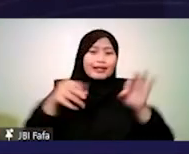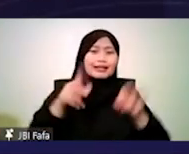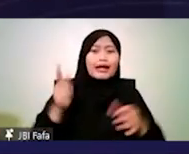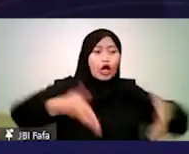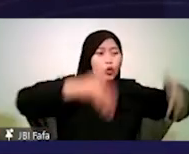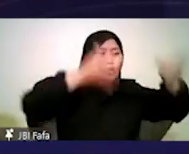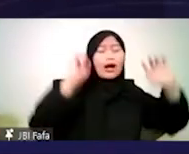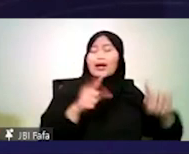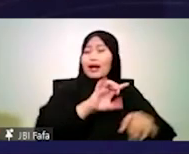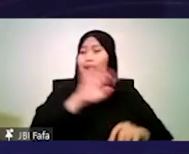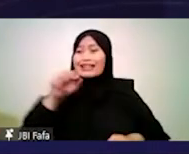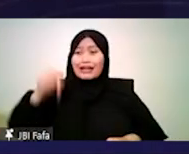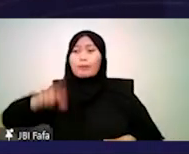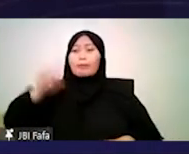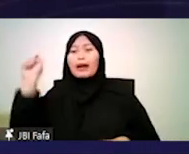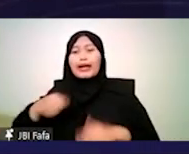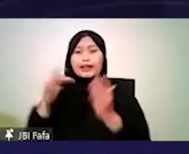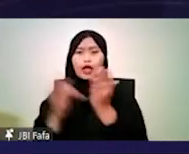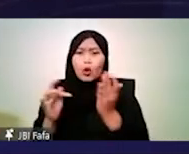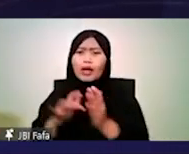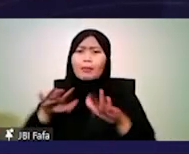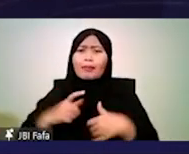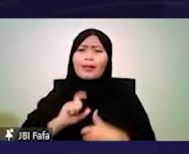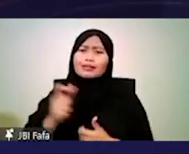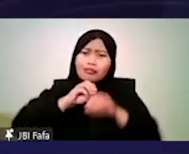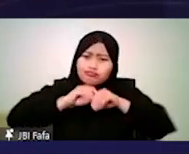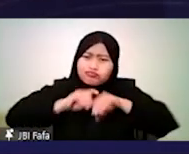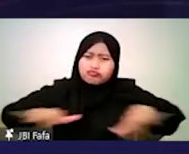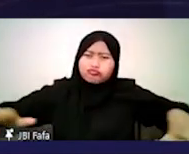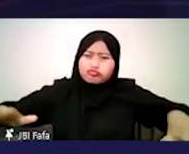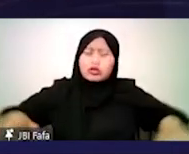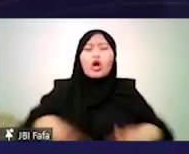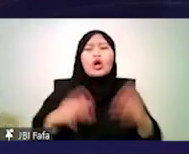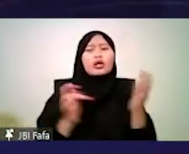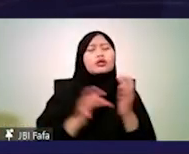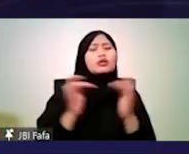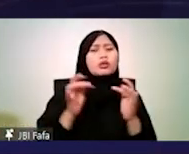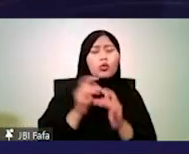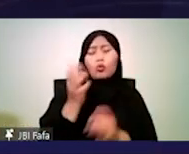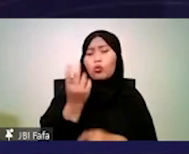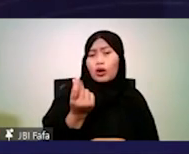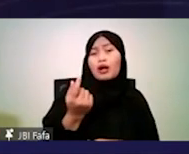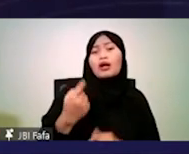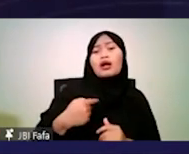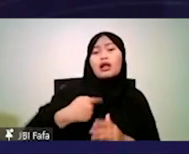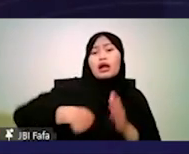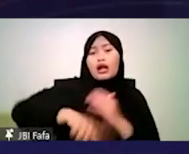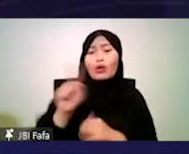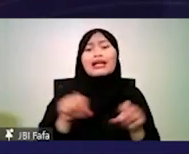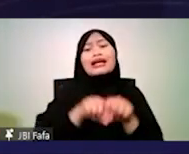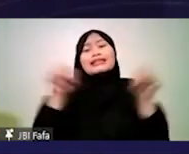platform teknologi Bagaimana mendistribusikan hadit rupiah di disampaikan melalui sistem